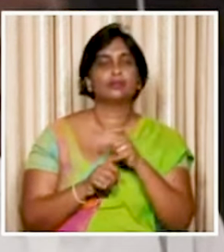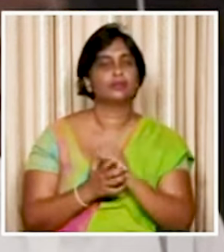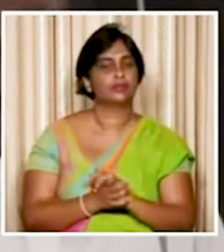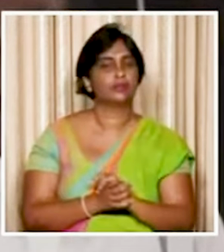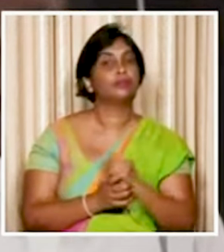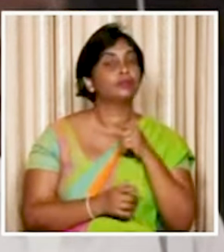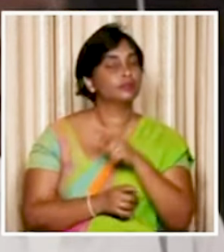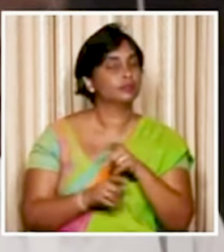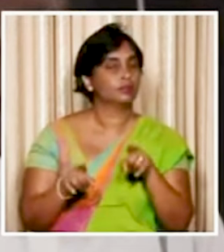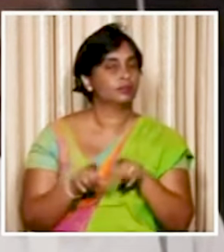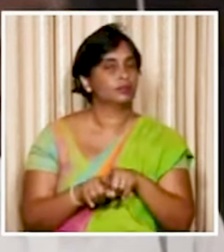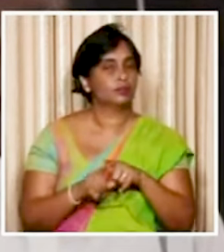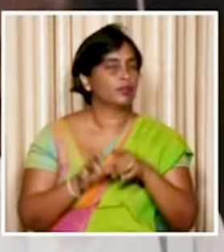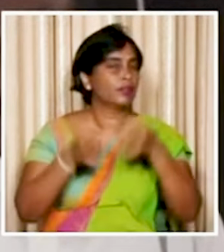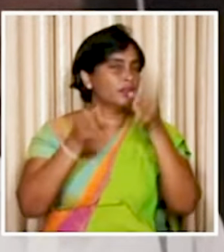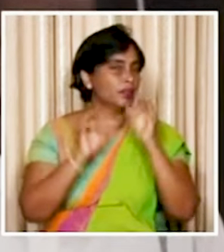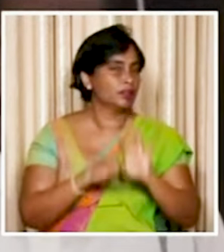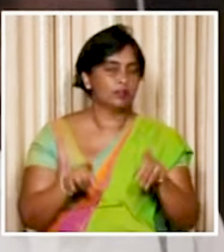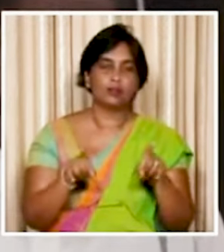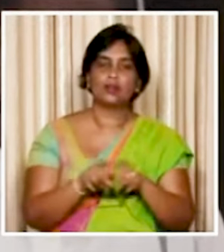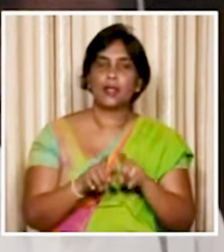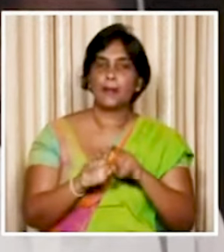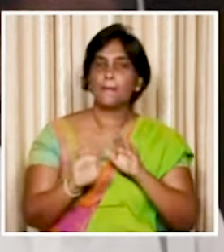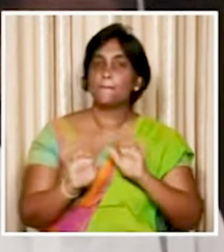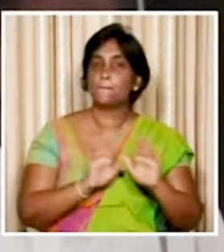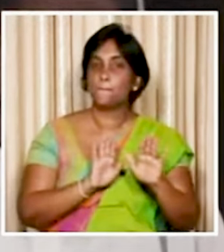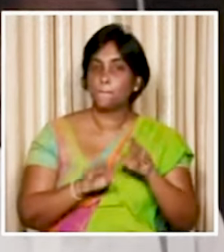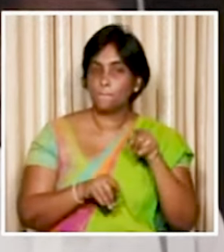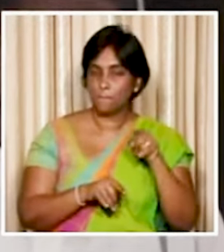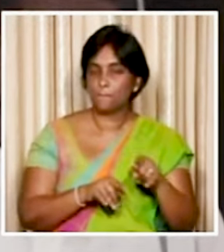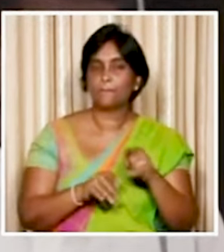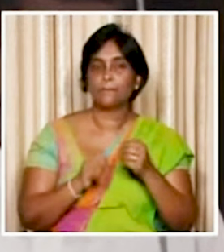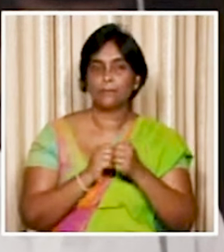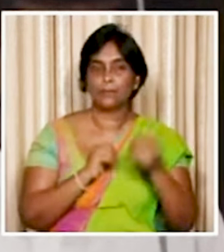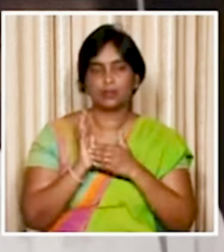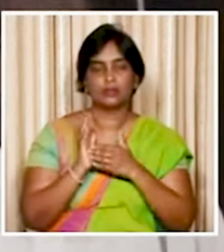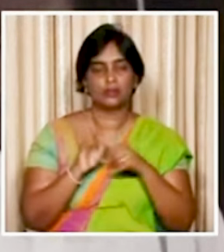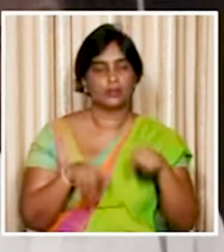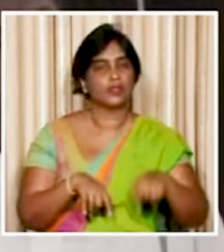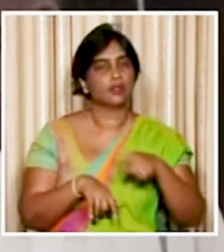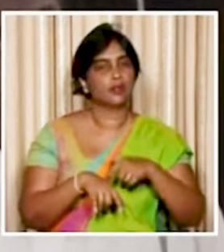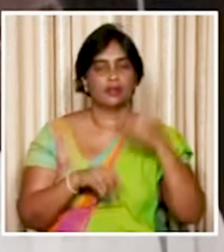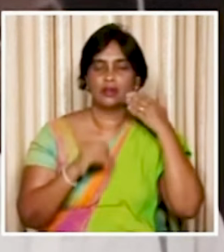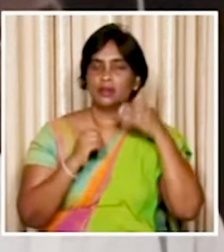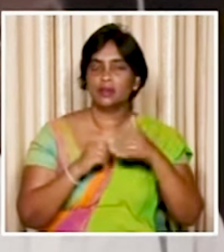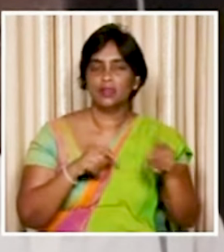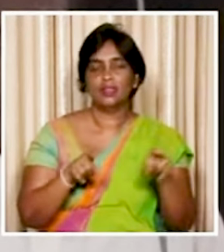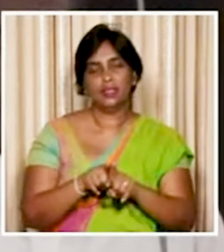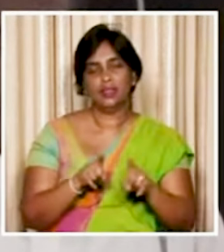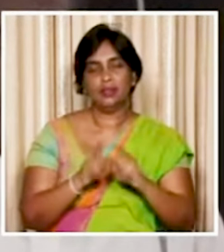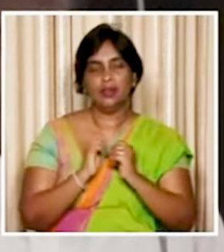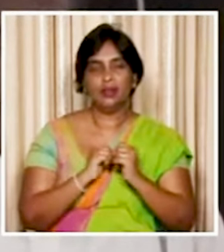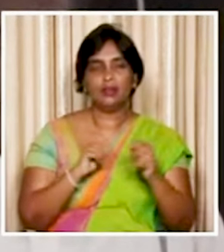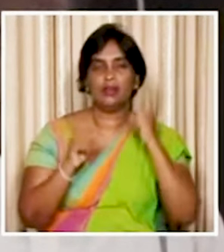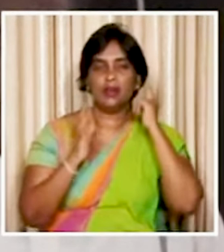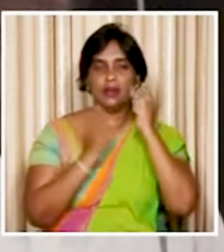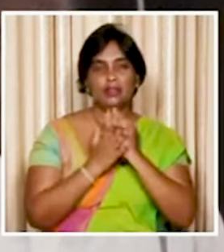மூலம் மாற்றி அமைத்திருக்கிறார்கள் என்பதை நான் இந்த இடத்தில் கூற விரும்புகின்றேன். கிழக்கு மாகாணம்